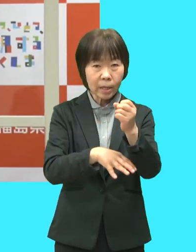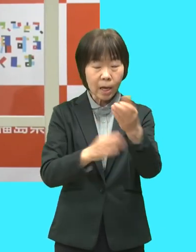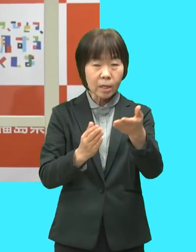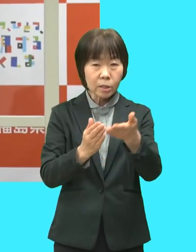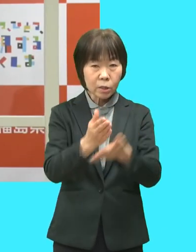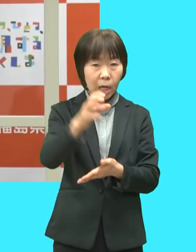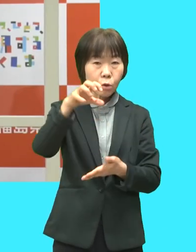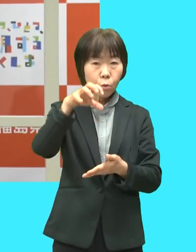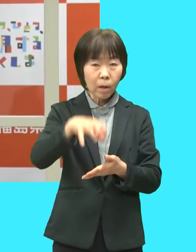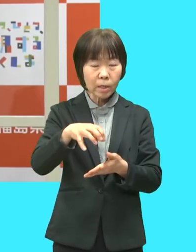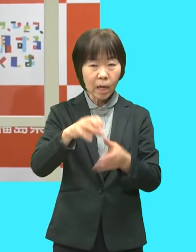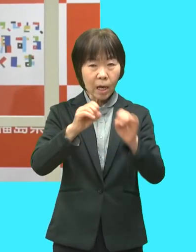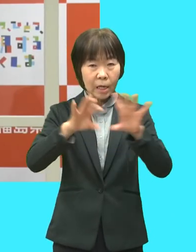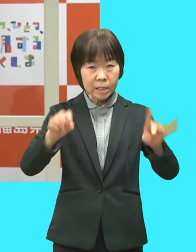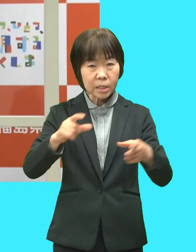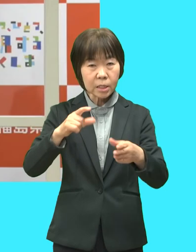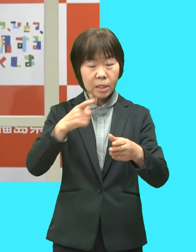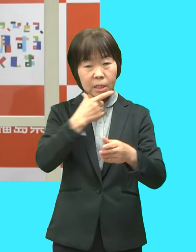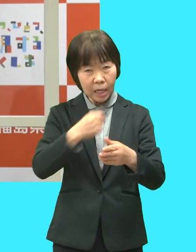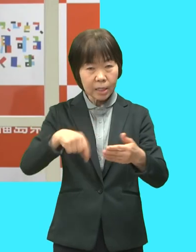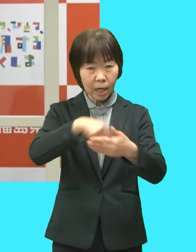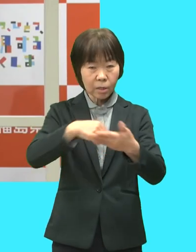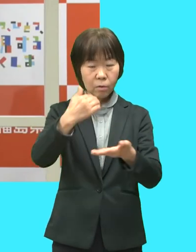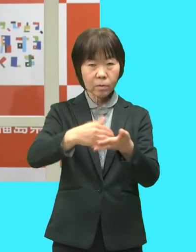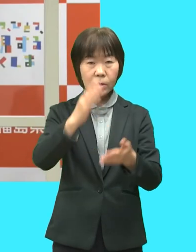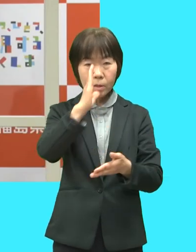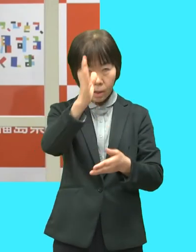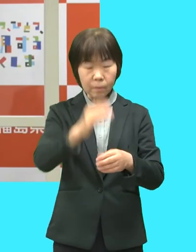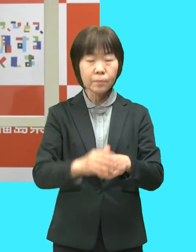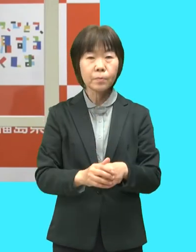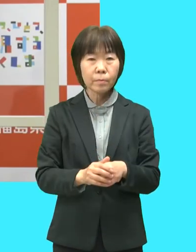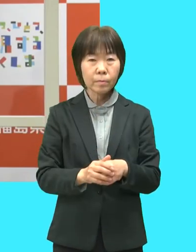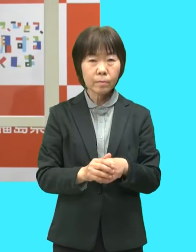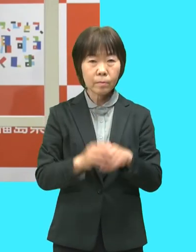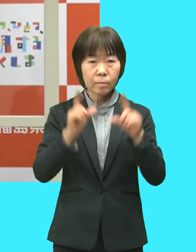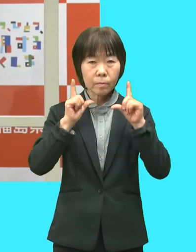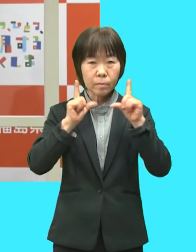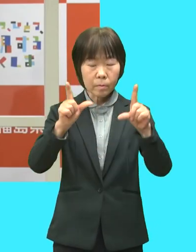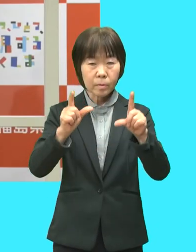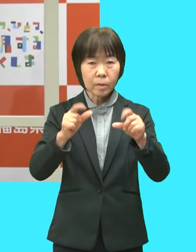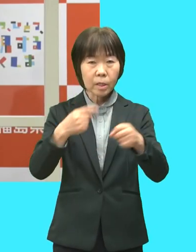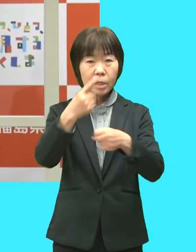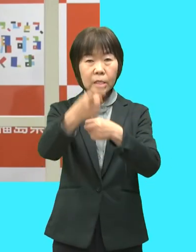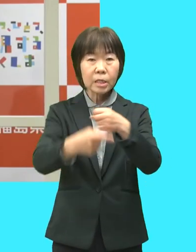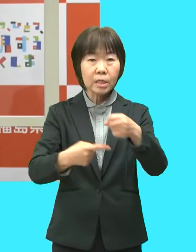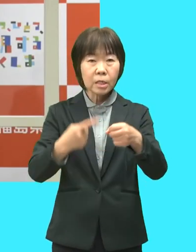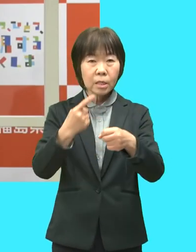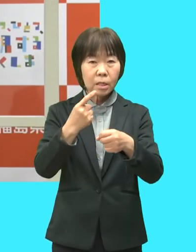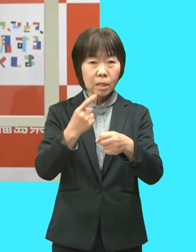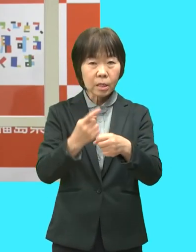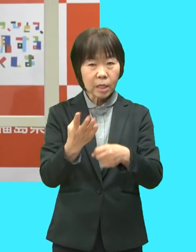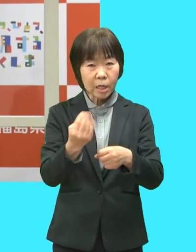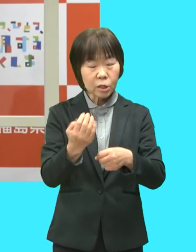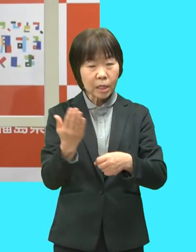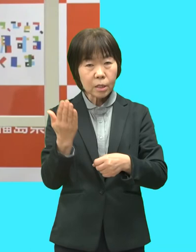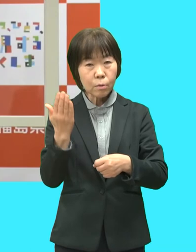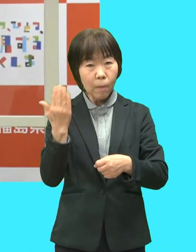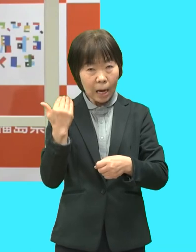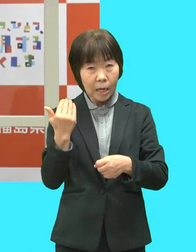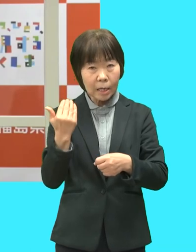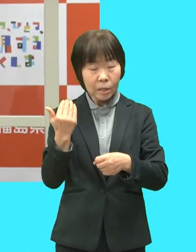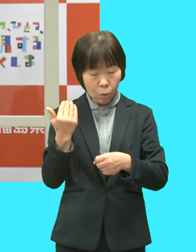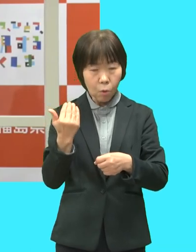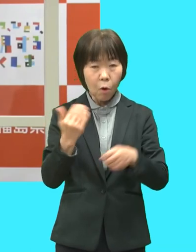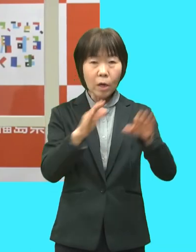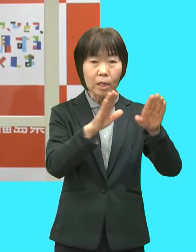知事がどんなメッセージを発信したいか改めてお聞かせください。 はい、やはり1年数ヶ月前と今